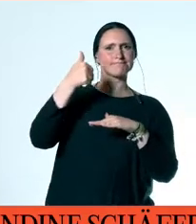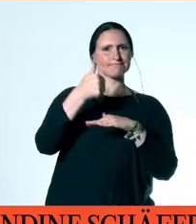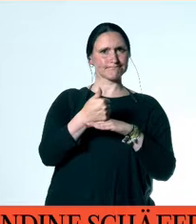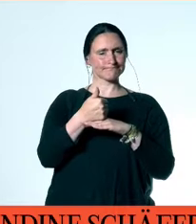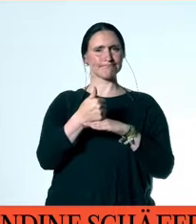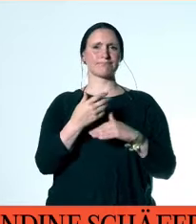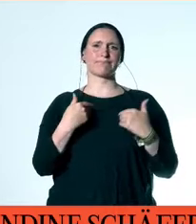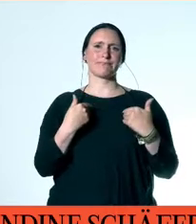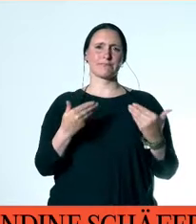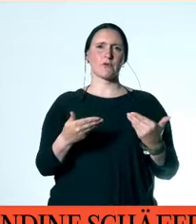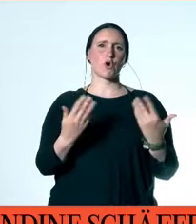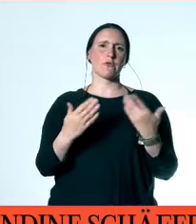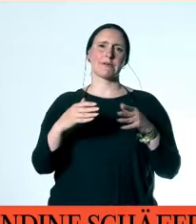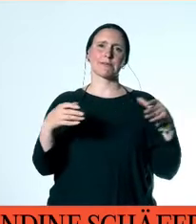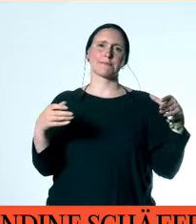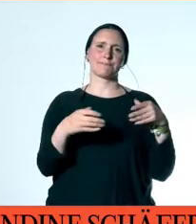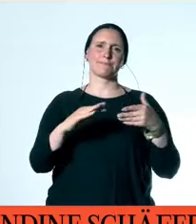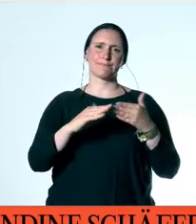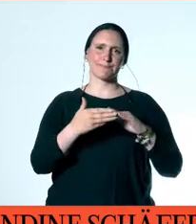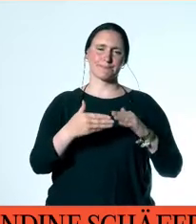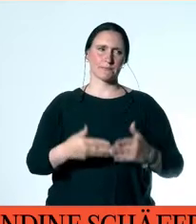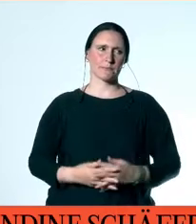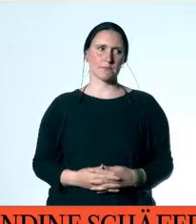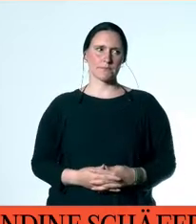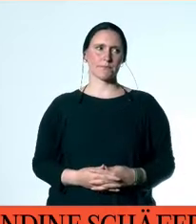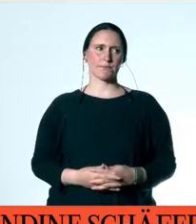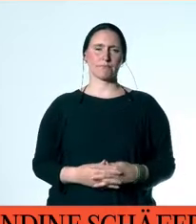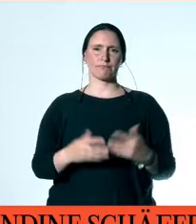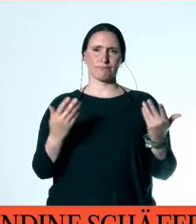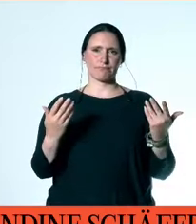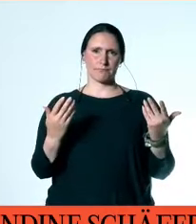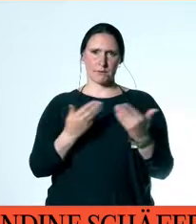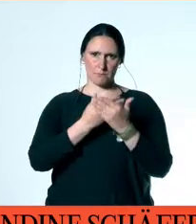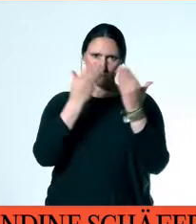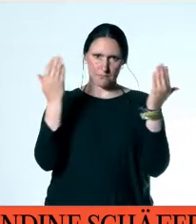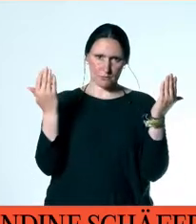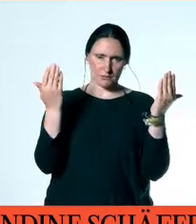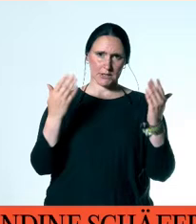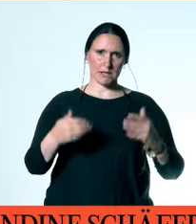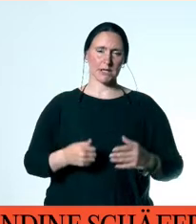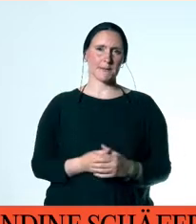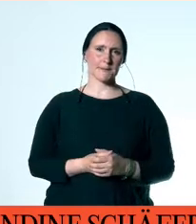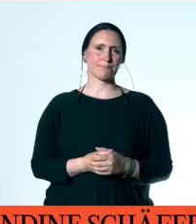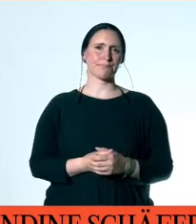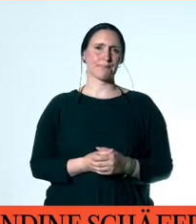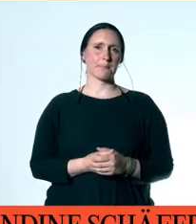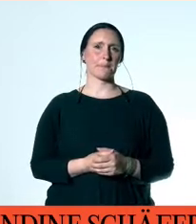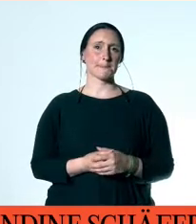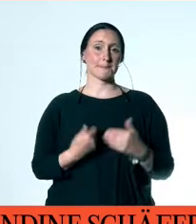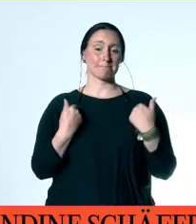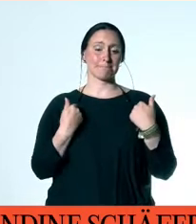des Kunstkollektivs Fafswak Moana. Es wurde 2013